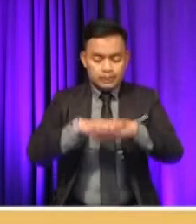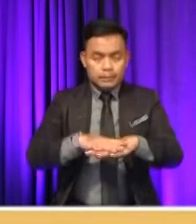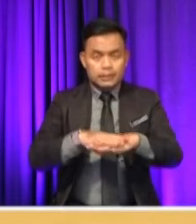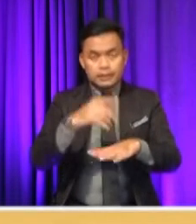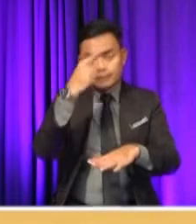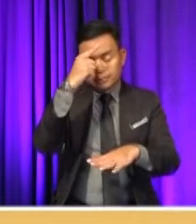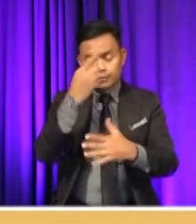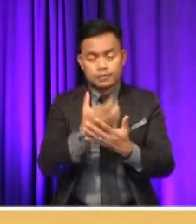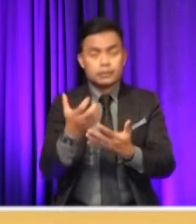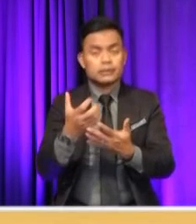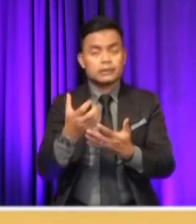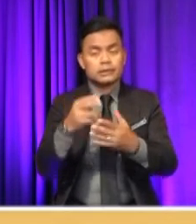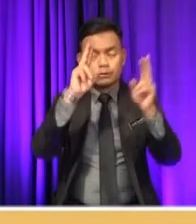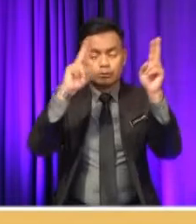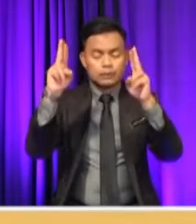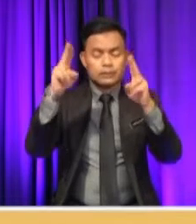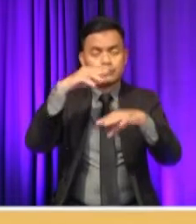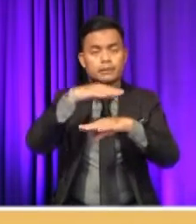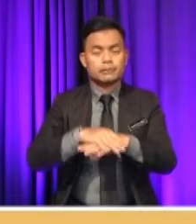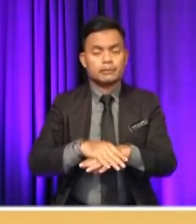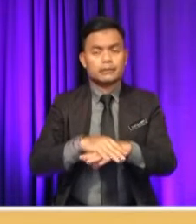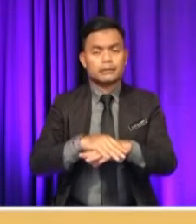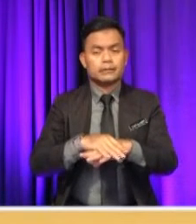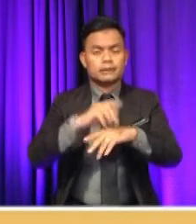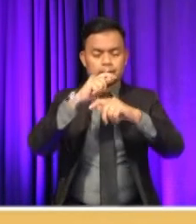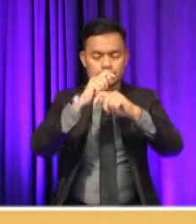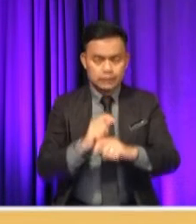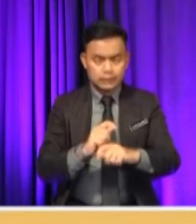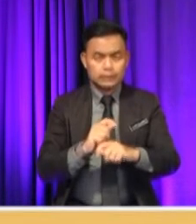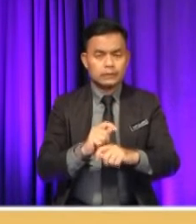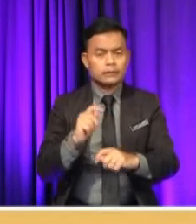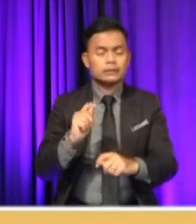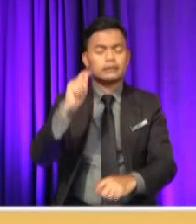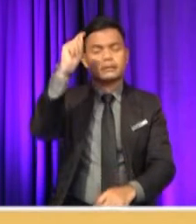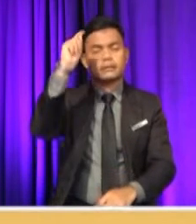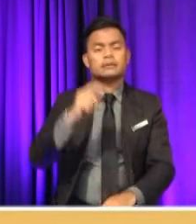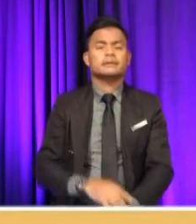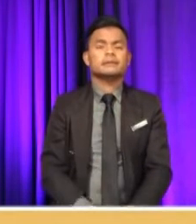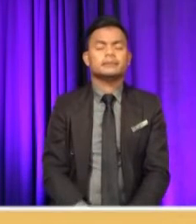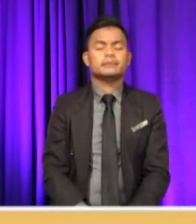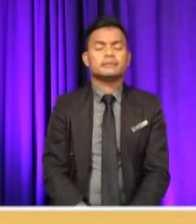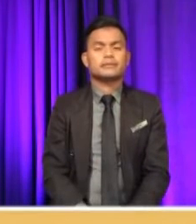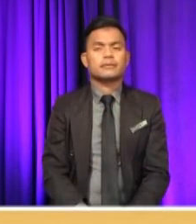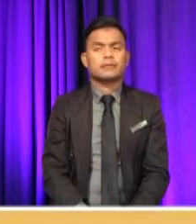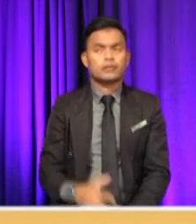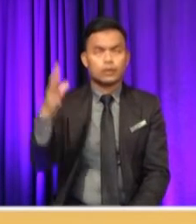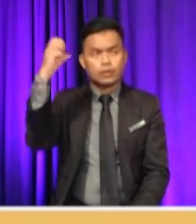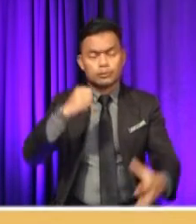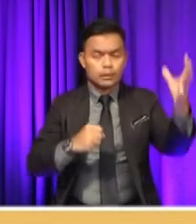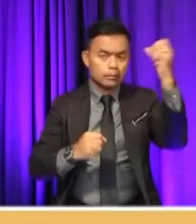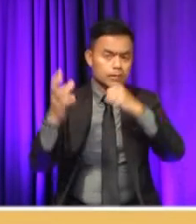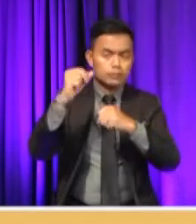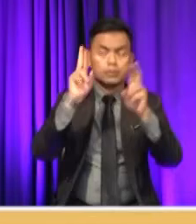udara termampat bertekanan tinggi dalam sistem pneumatik. Okey, dia ambil udara daripada persekitaran, dia